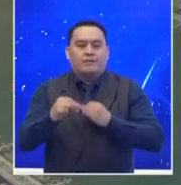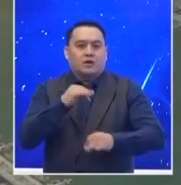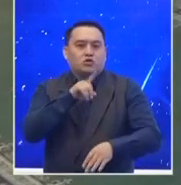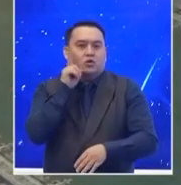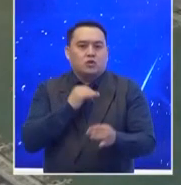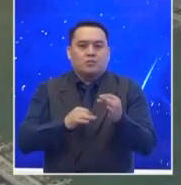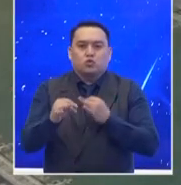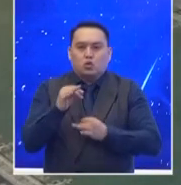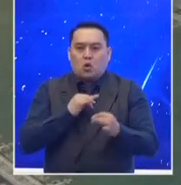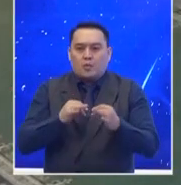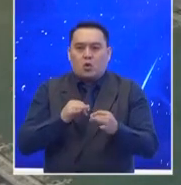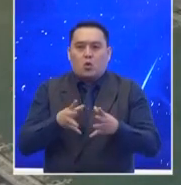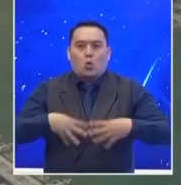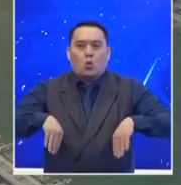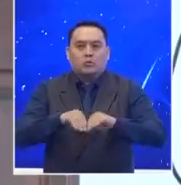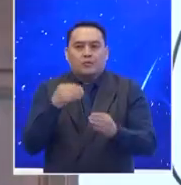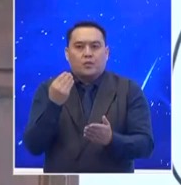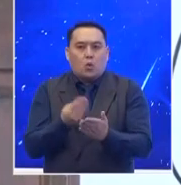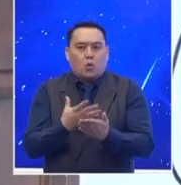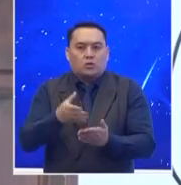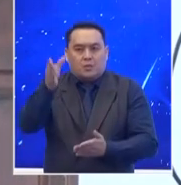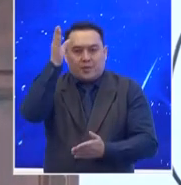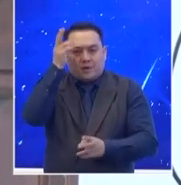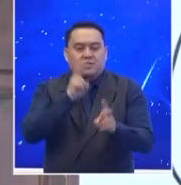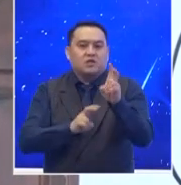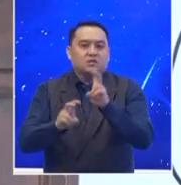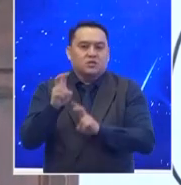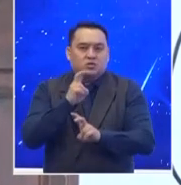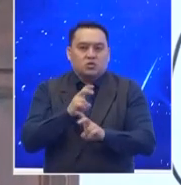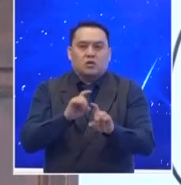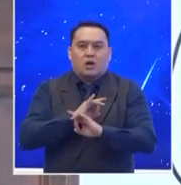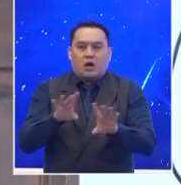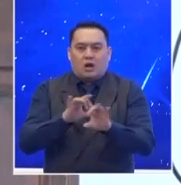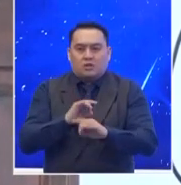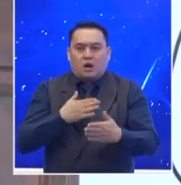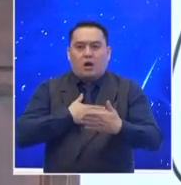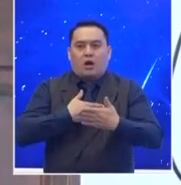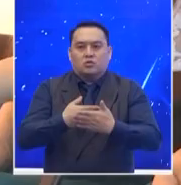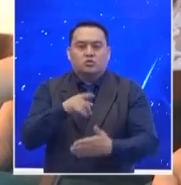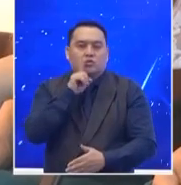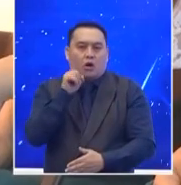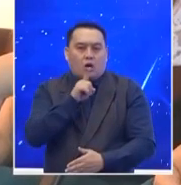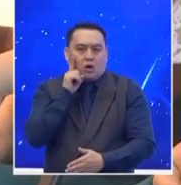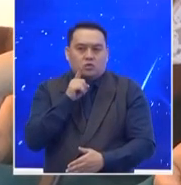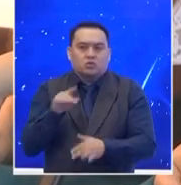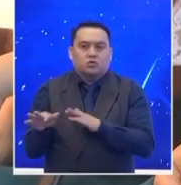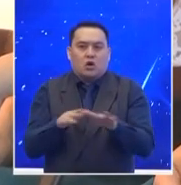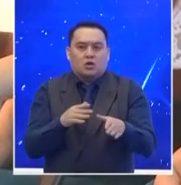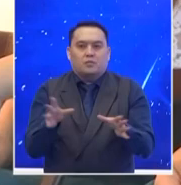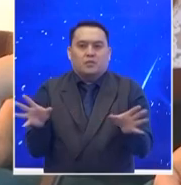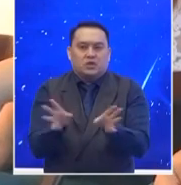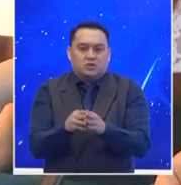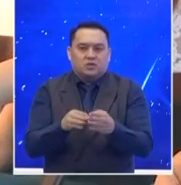жастармен сұхбаттасып, отбасылық құндылық, білімдегі ізденістер жайында сөз қозғады. Белсенді жастарды қайырымдылық шарасына бір